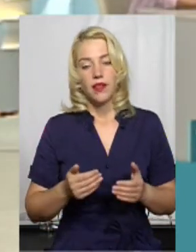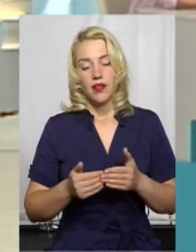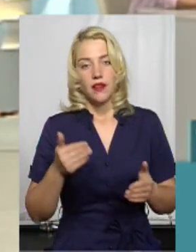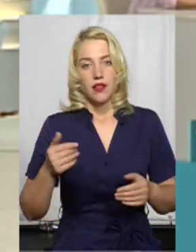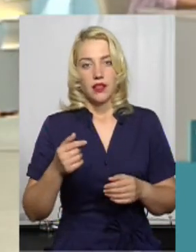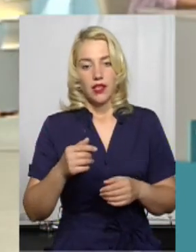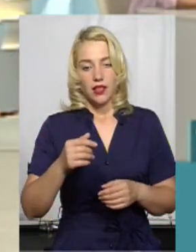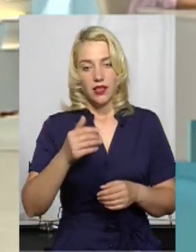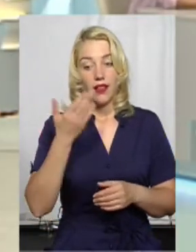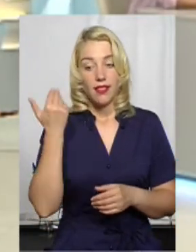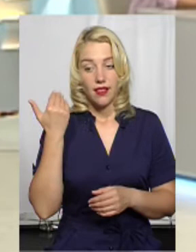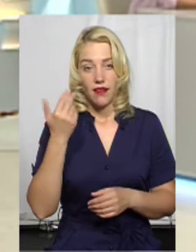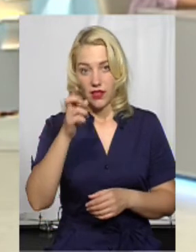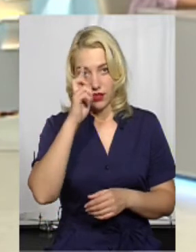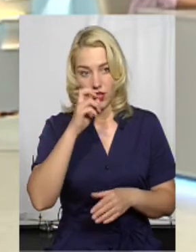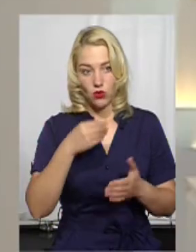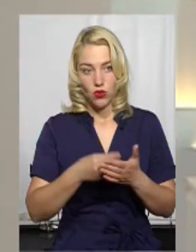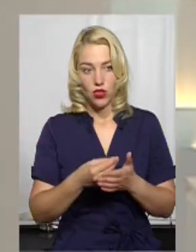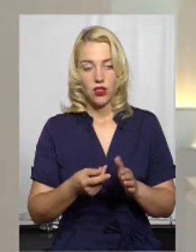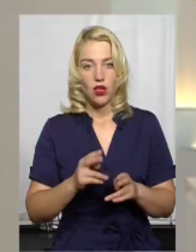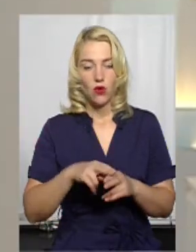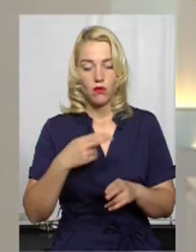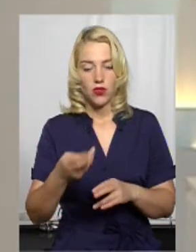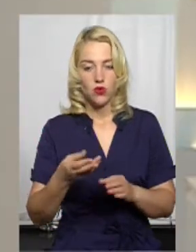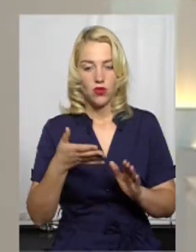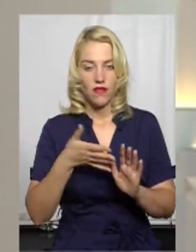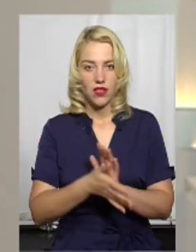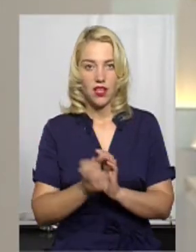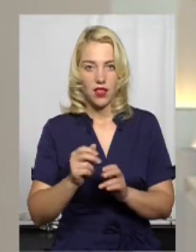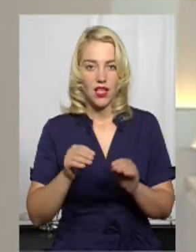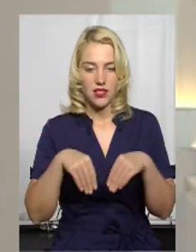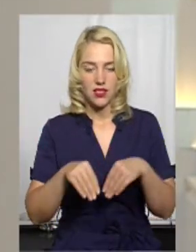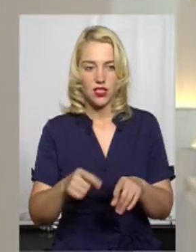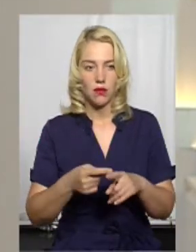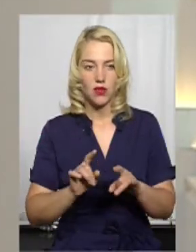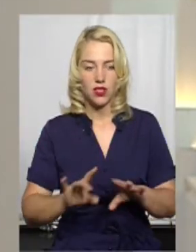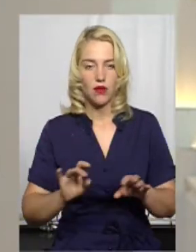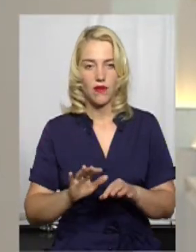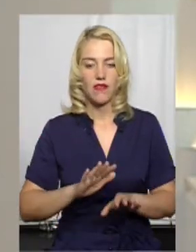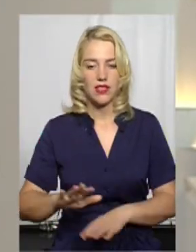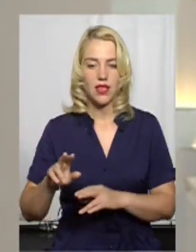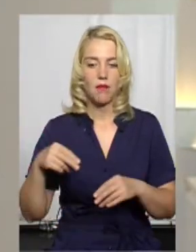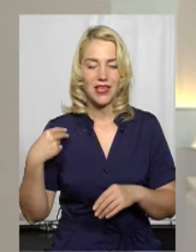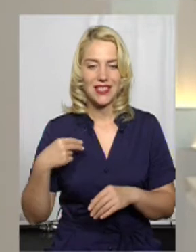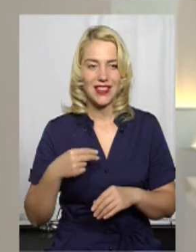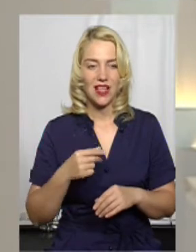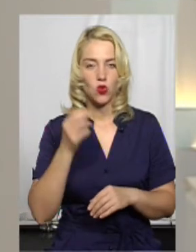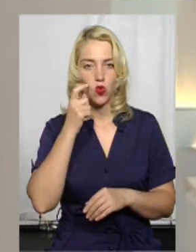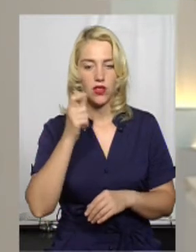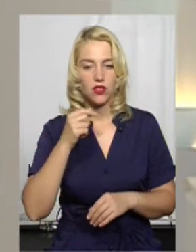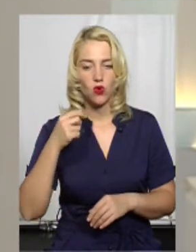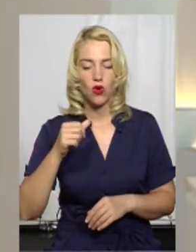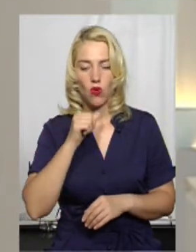Віднедавна із держбюджету компенсують витрати насадженці. Більше про це розповів віце-президент Української